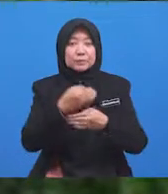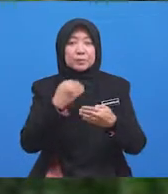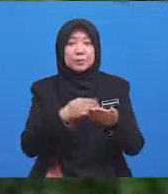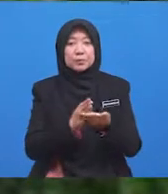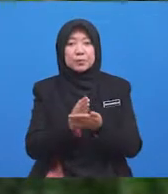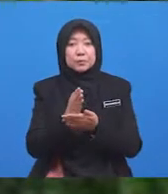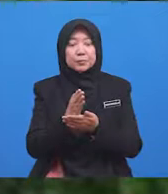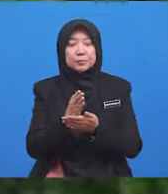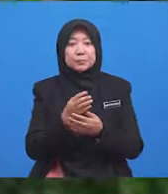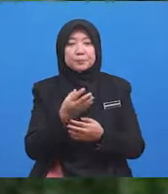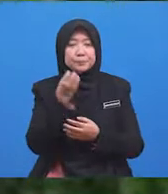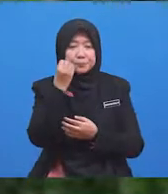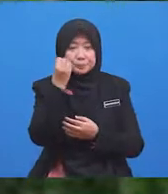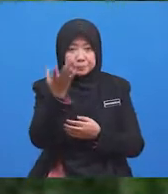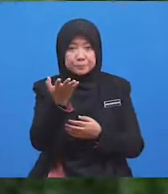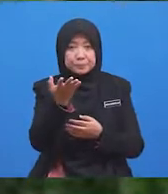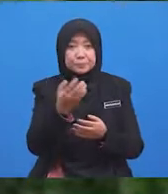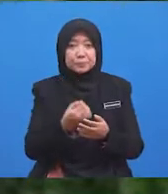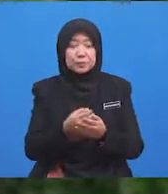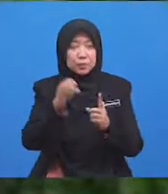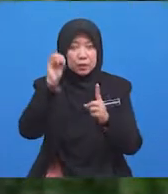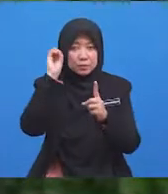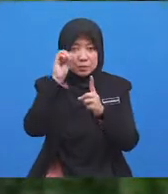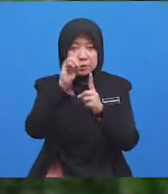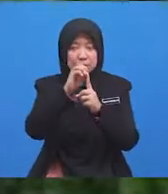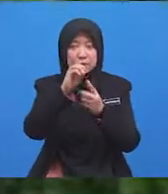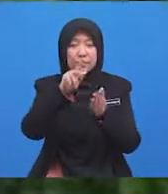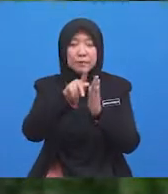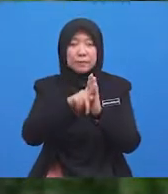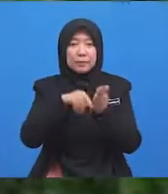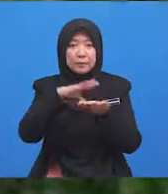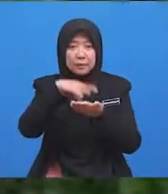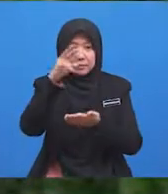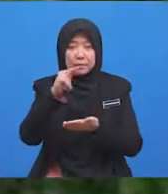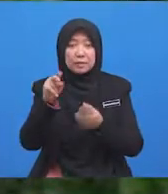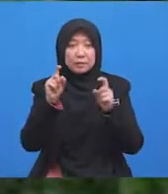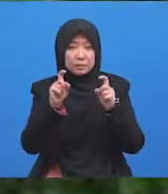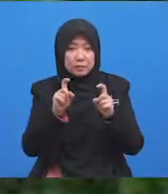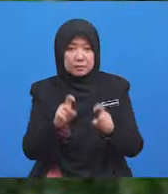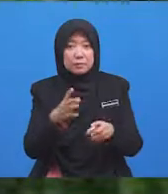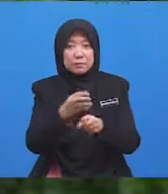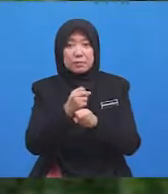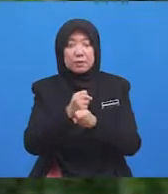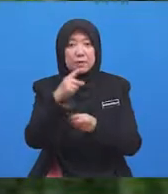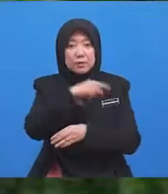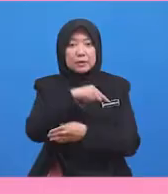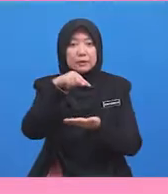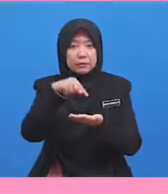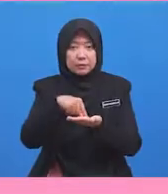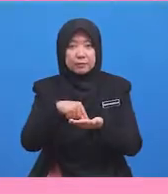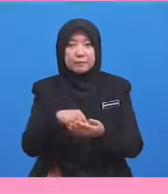suka CEO ini menyatakan objektif pelajaran yang perlu dicapai oleh murid-murid pada hari